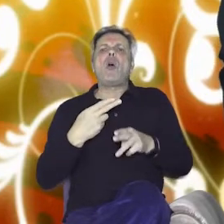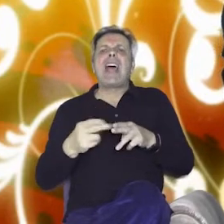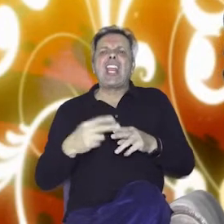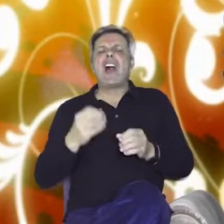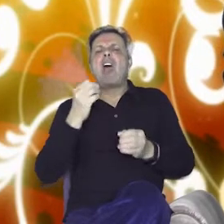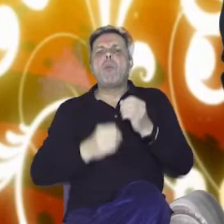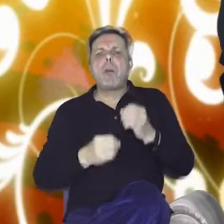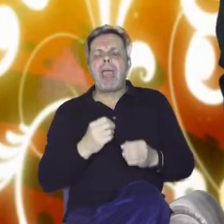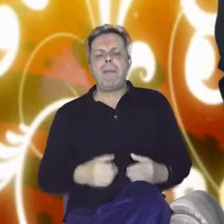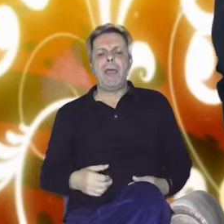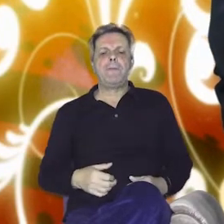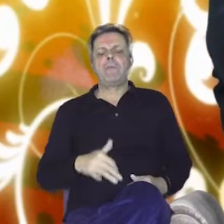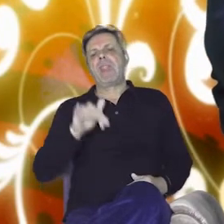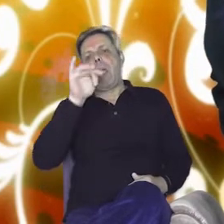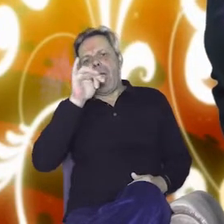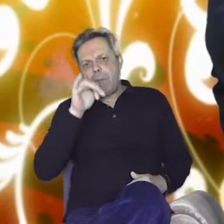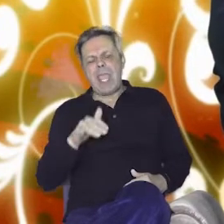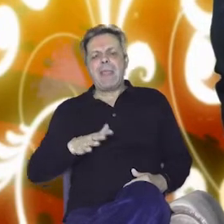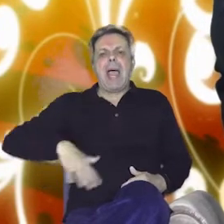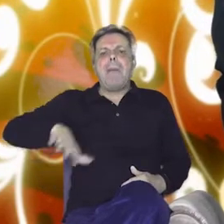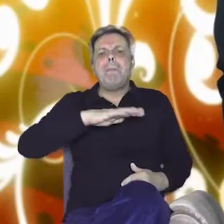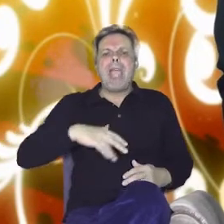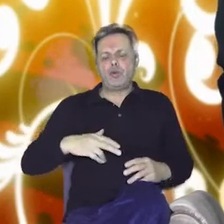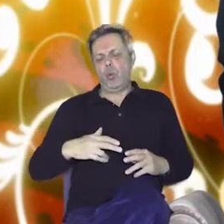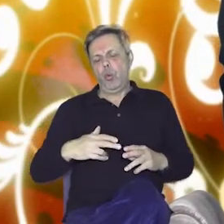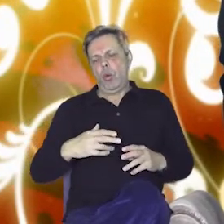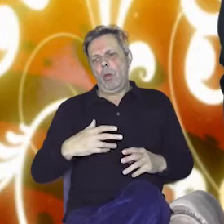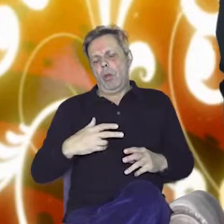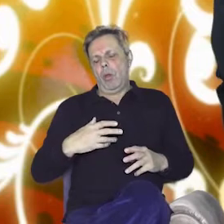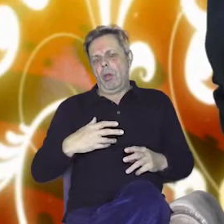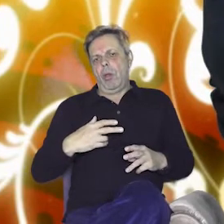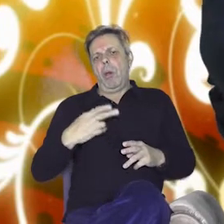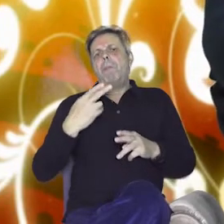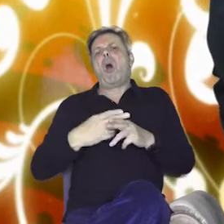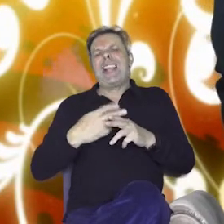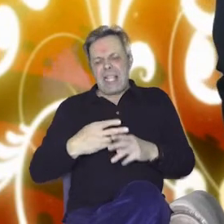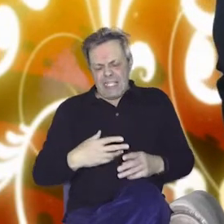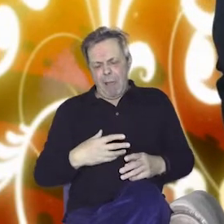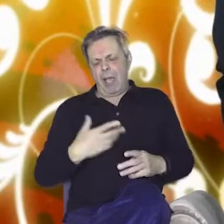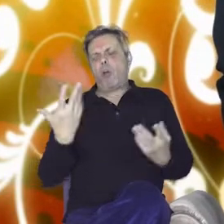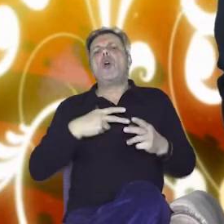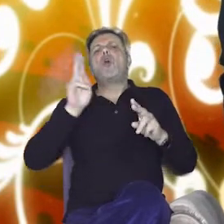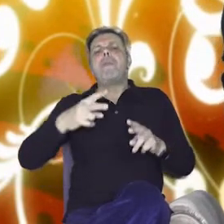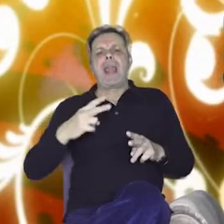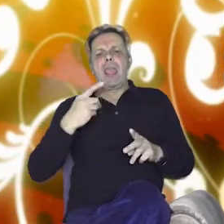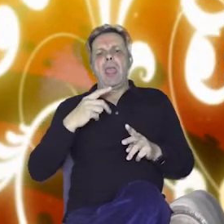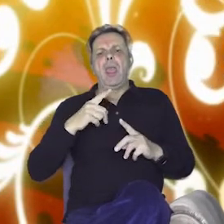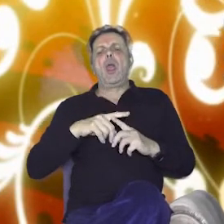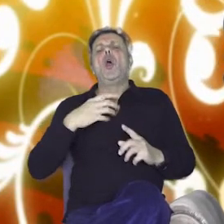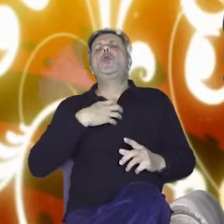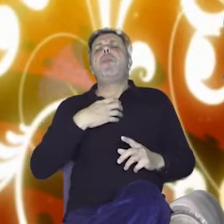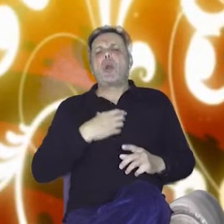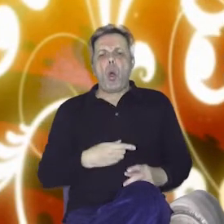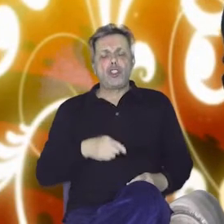probleme pijenja među tuberkuloznim bolesnicima. A ti tuberkulozni i alkoholičari u isto vrijeme su bili